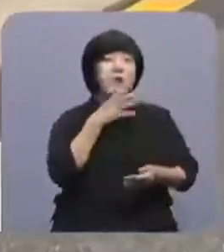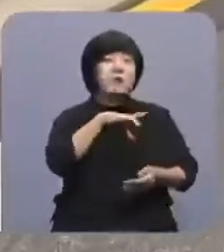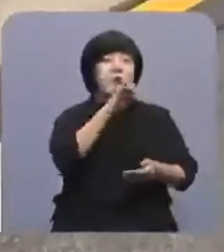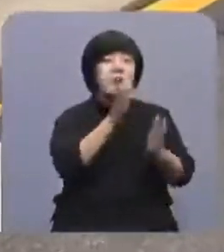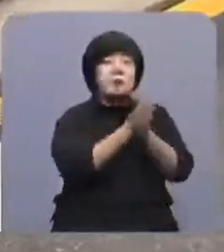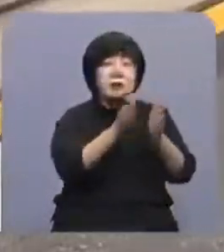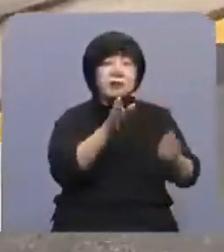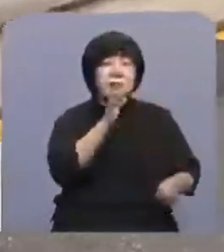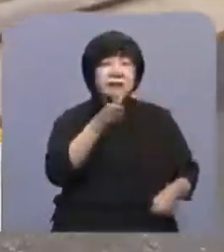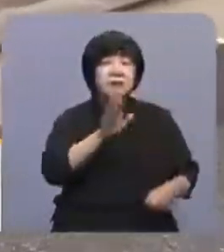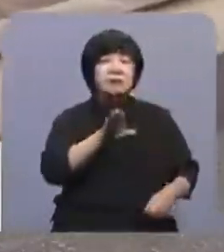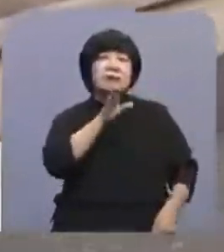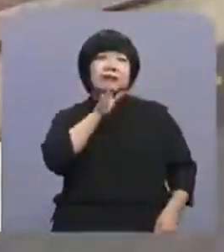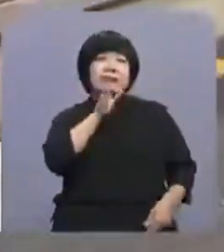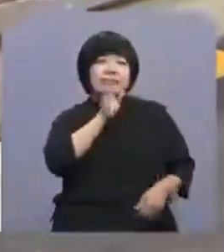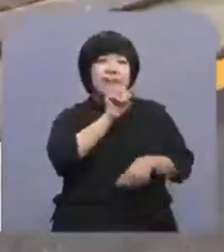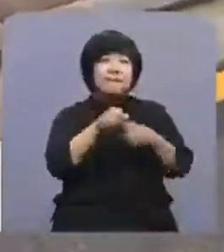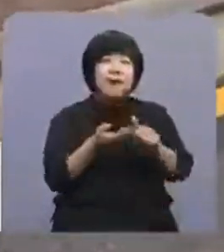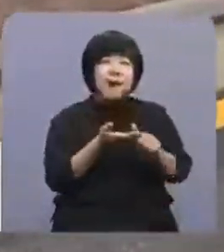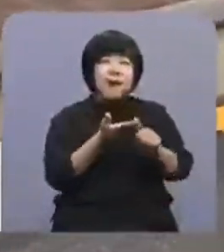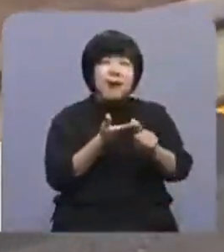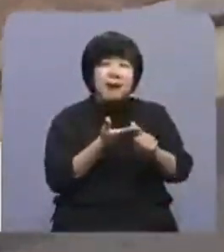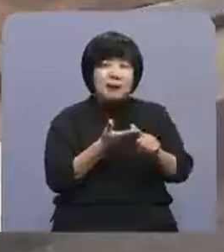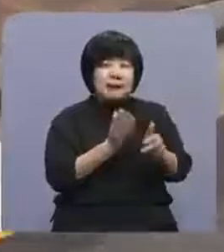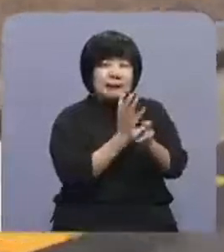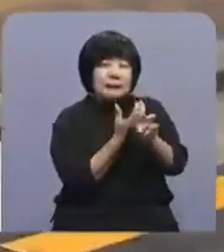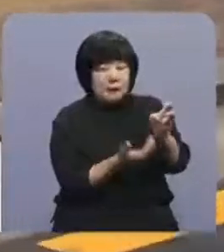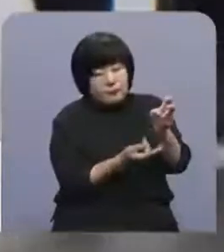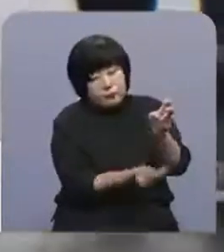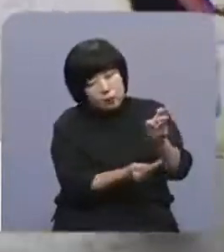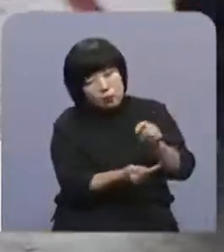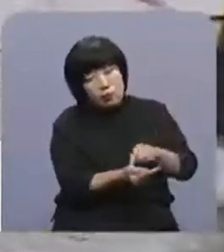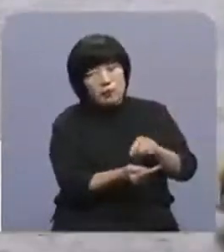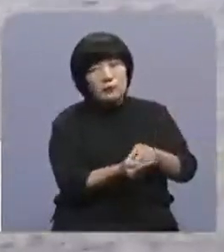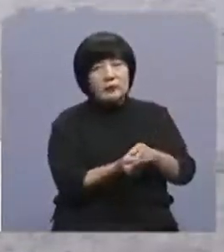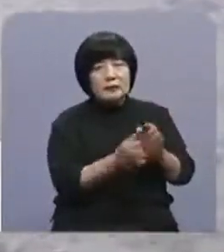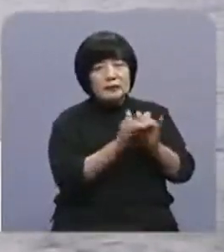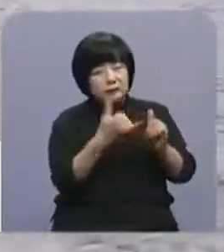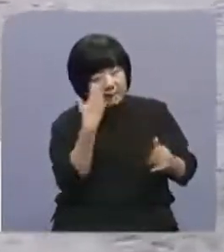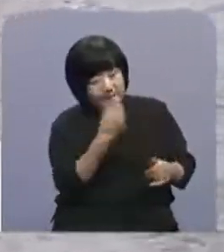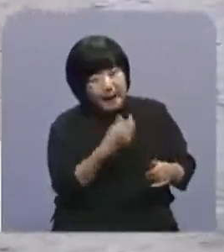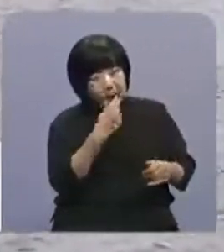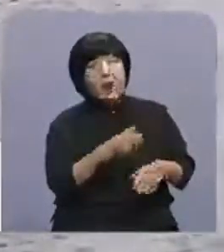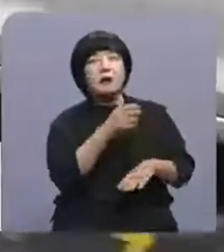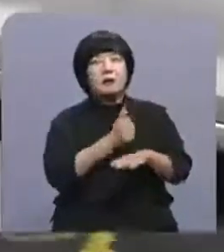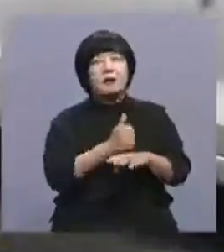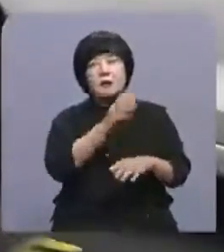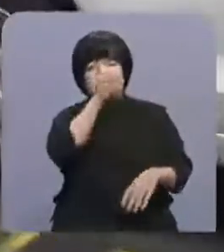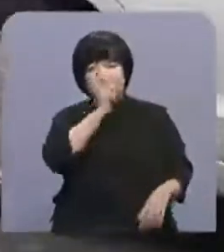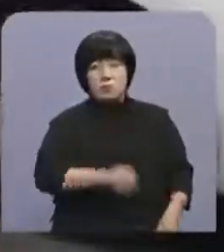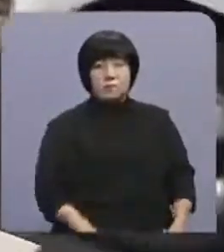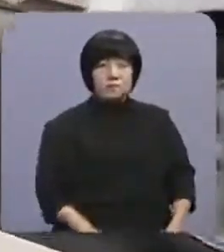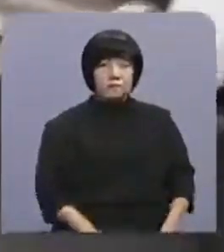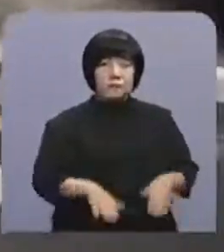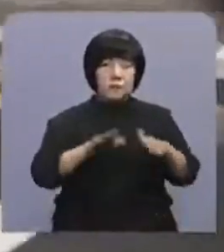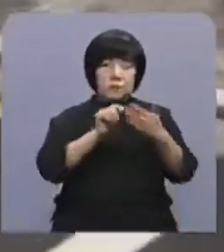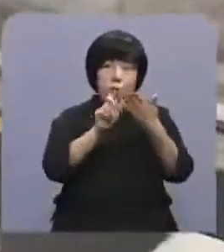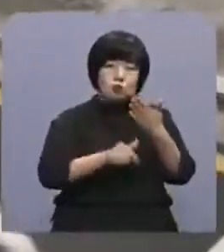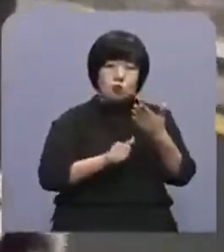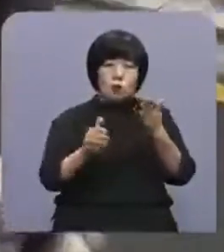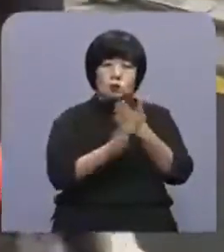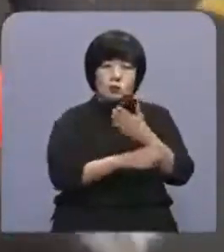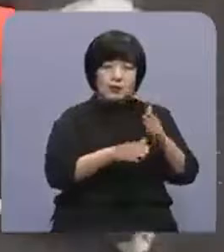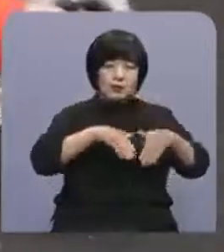시행됐는데 실제 반려견이 트럭 밑에 누워있던 술 취한 시민을 발견하는 등 성과를 거두기도 했습니다. 오는 9월부터